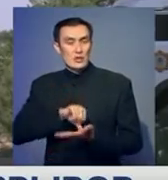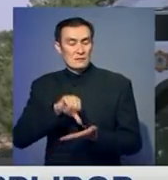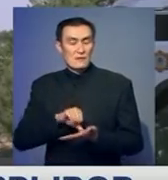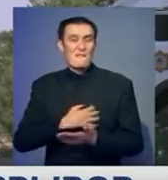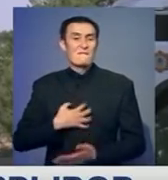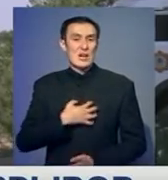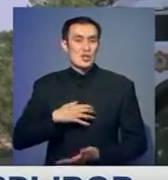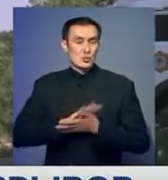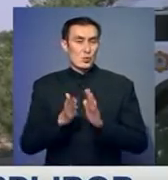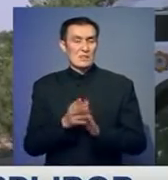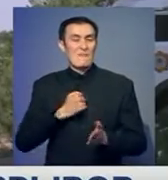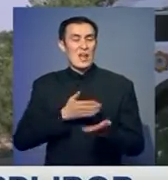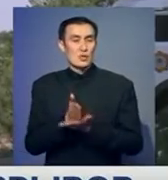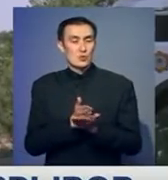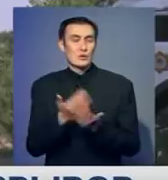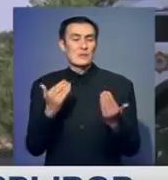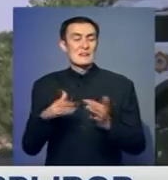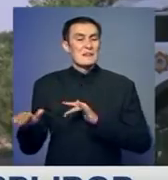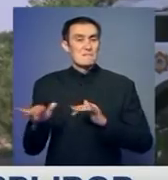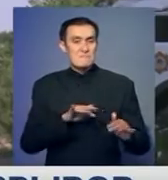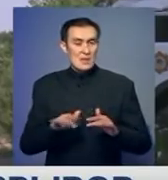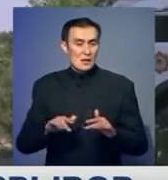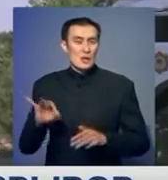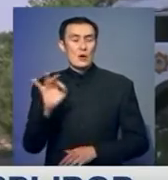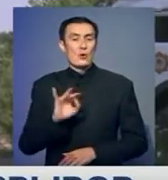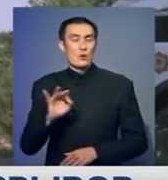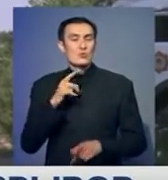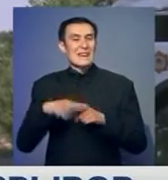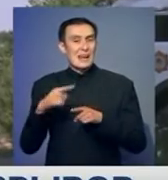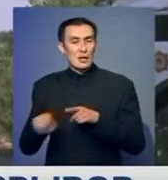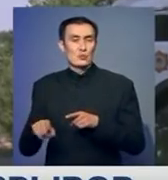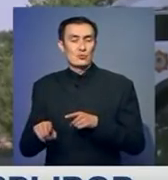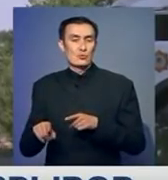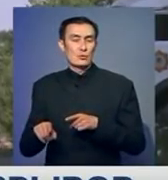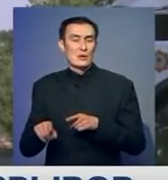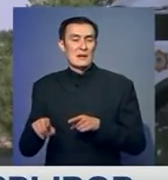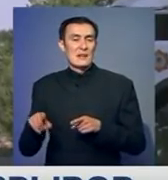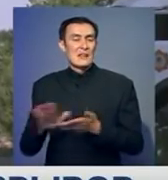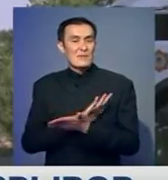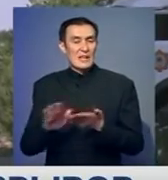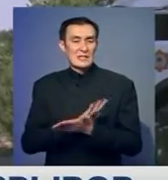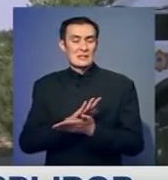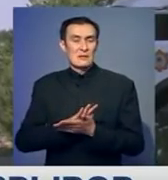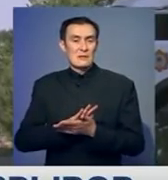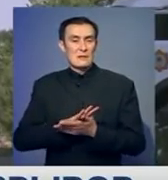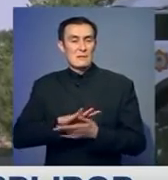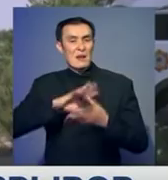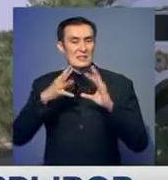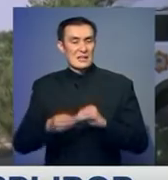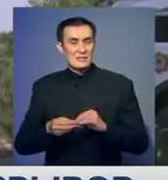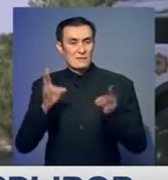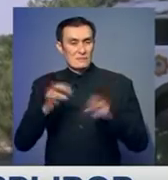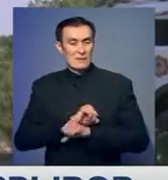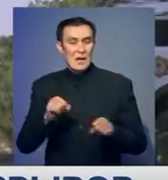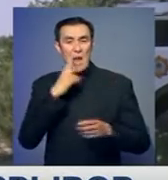важность ситуации, военнослужащим принимаются все меры по ускорению ликвидации последствий. На данный